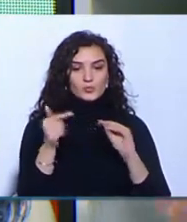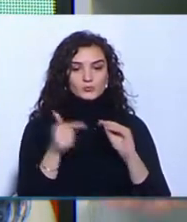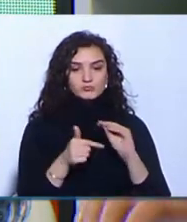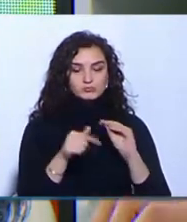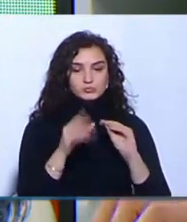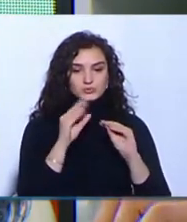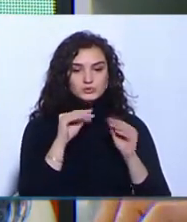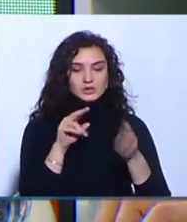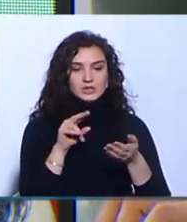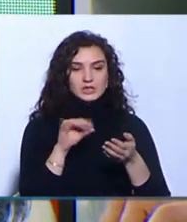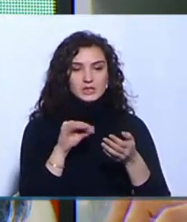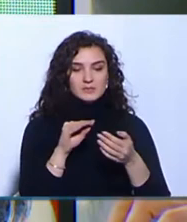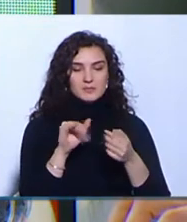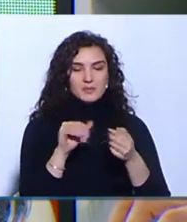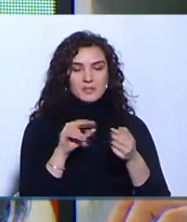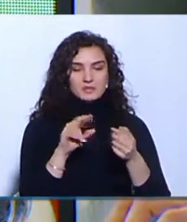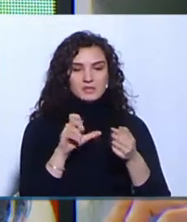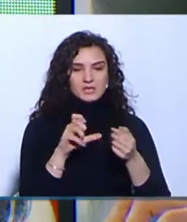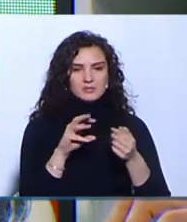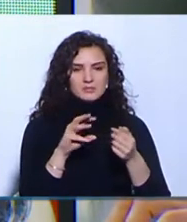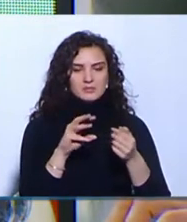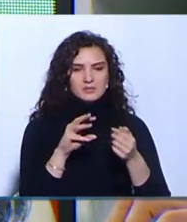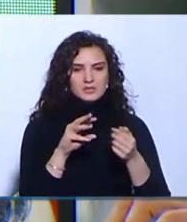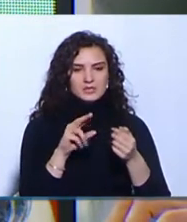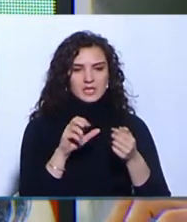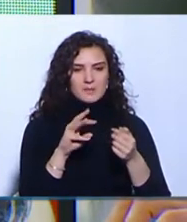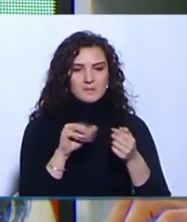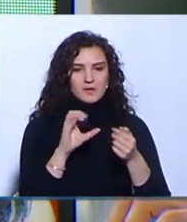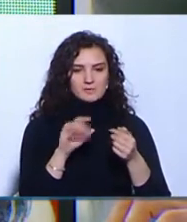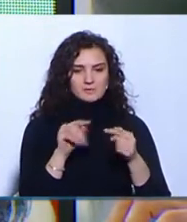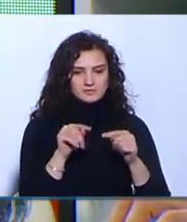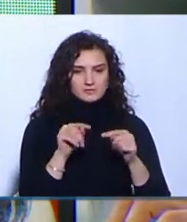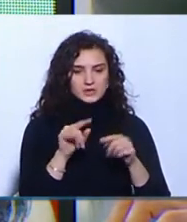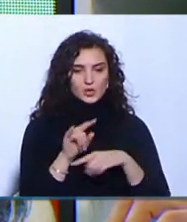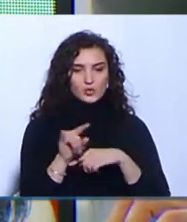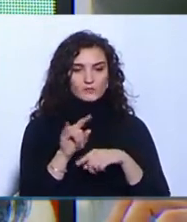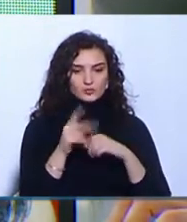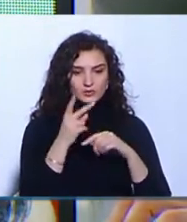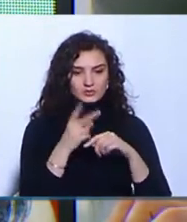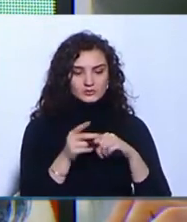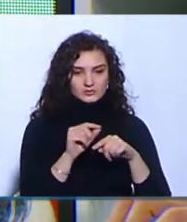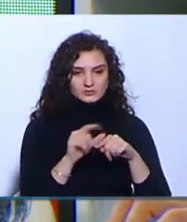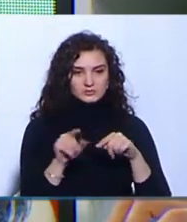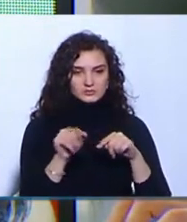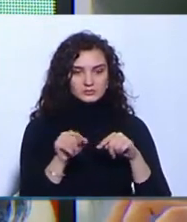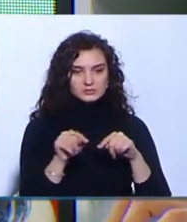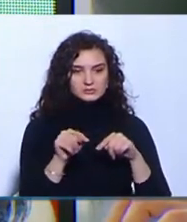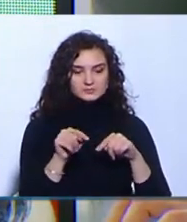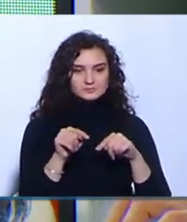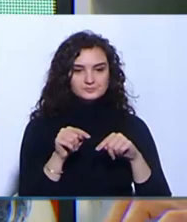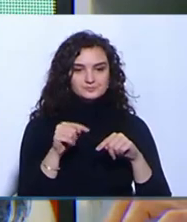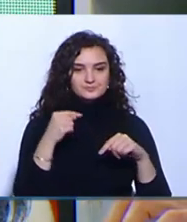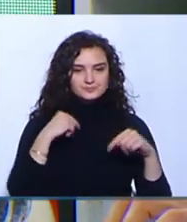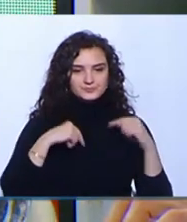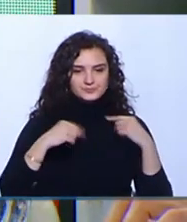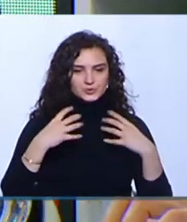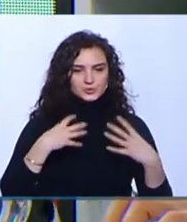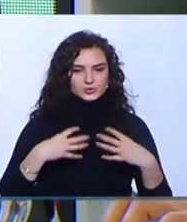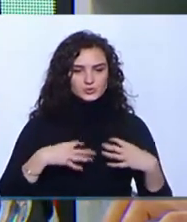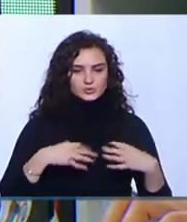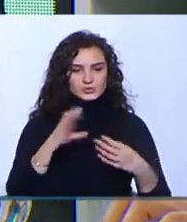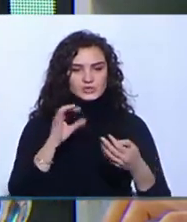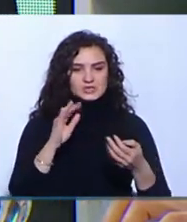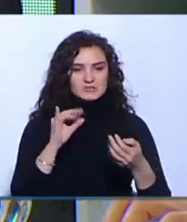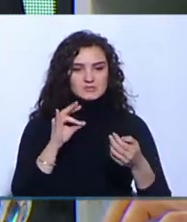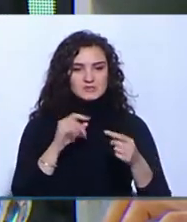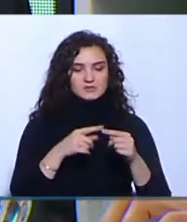ჩვენ ლიმფადენექტომიას, ანუ ლიმფედემას ვიწვევთ ხელოვნურად ვისცერალურ ორგანოების სიმსივნეების დროს. ეს ჯერ კიდევ